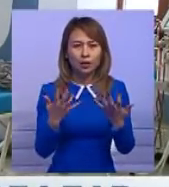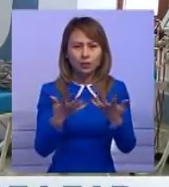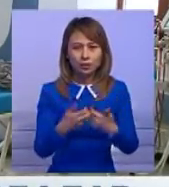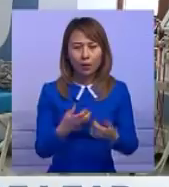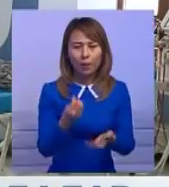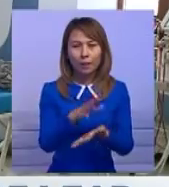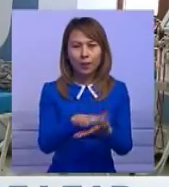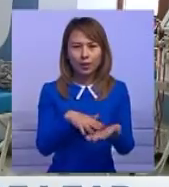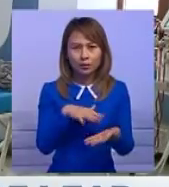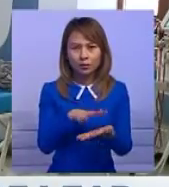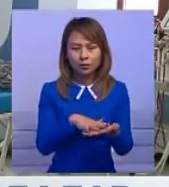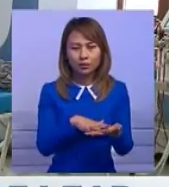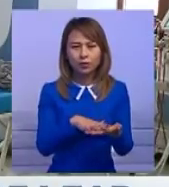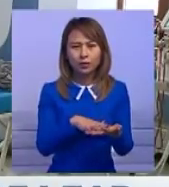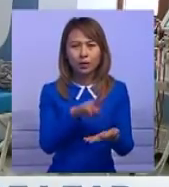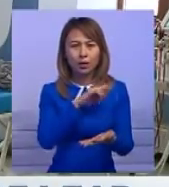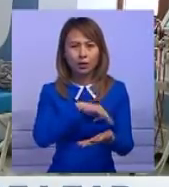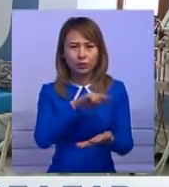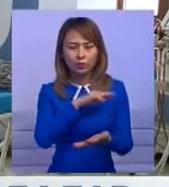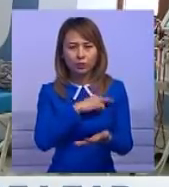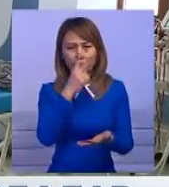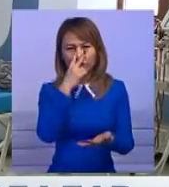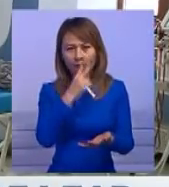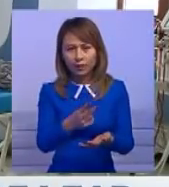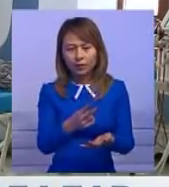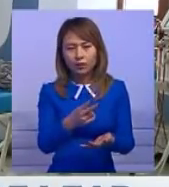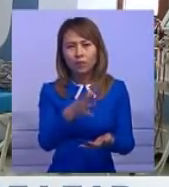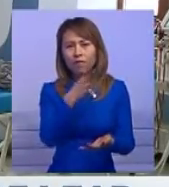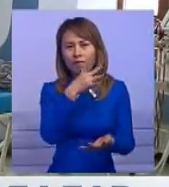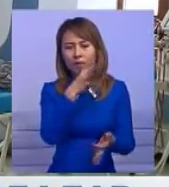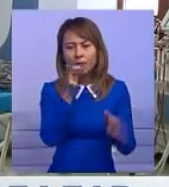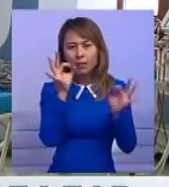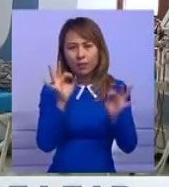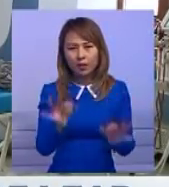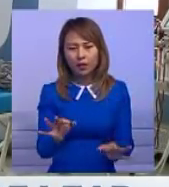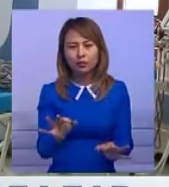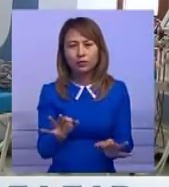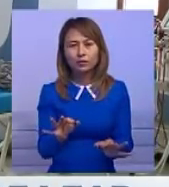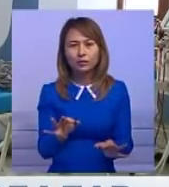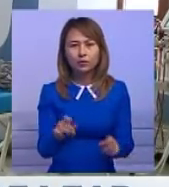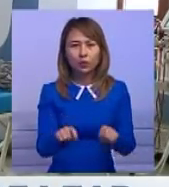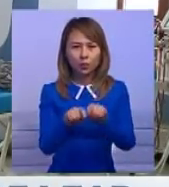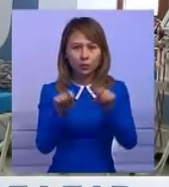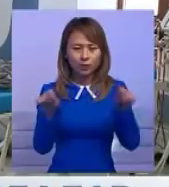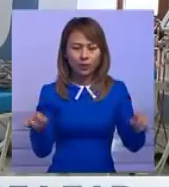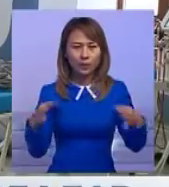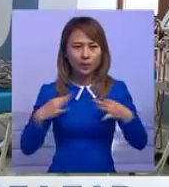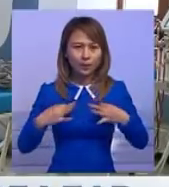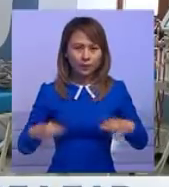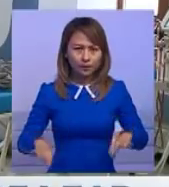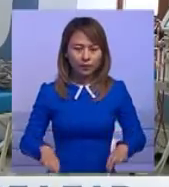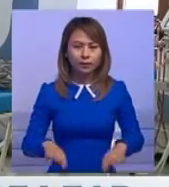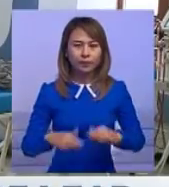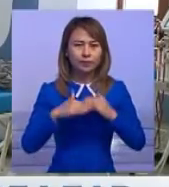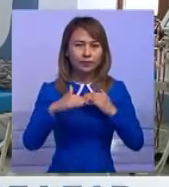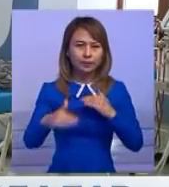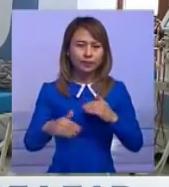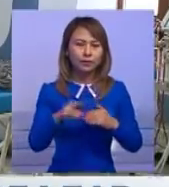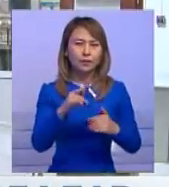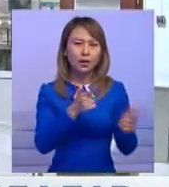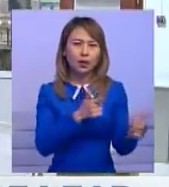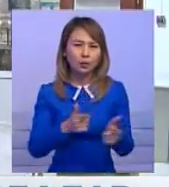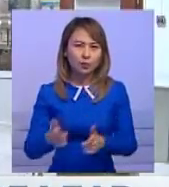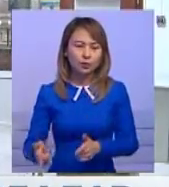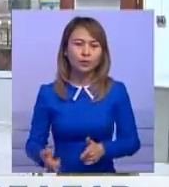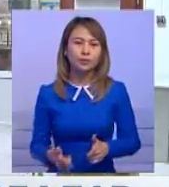ары қарай қызметін қарап тұруға, уақытында өндеуге алдын ала жергілікті мамандар